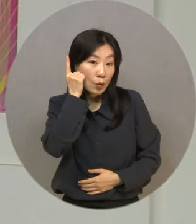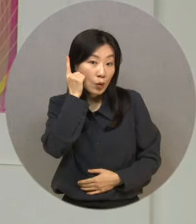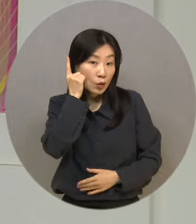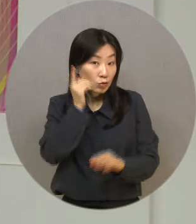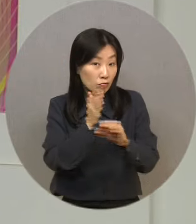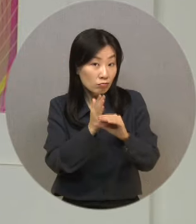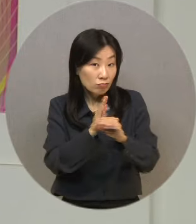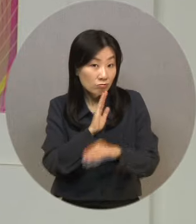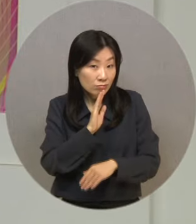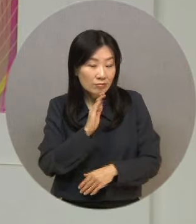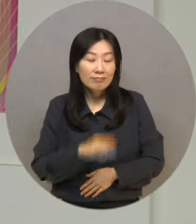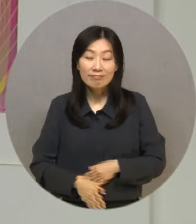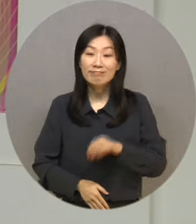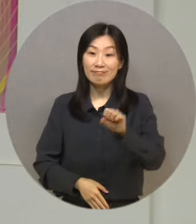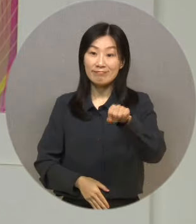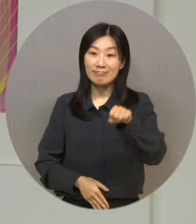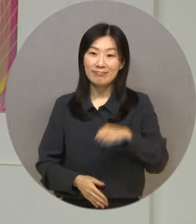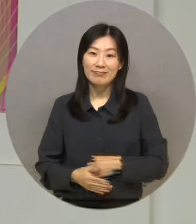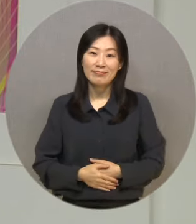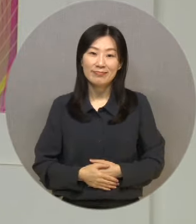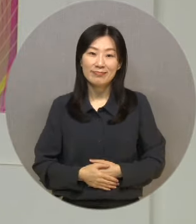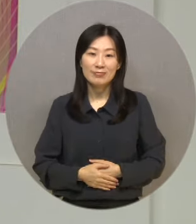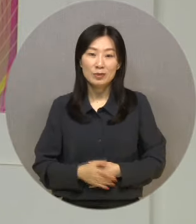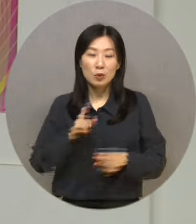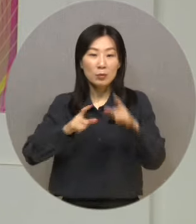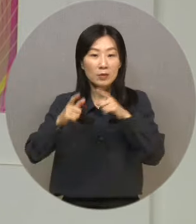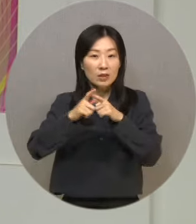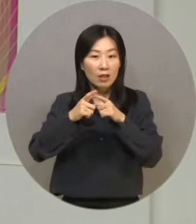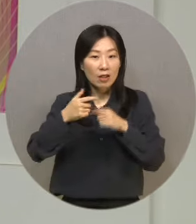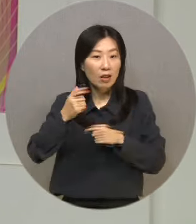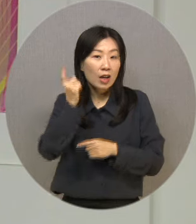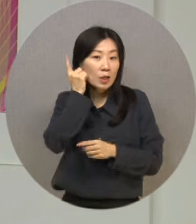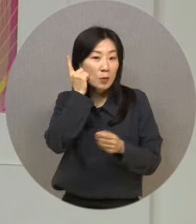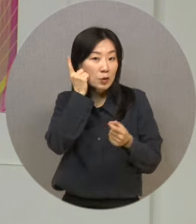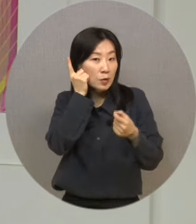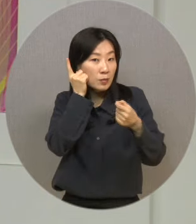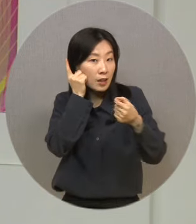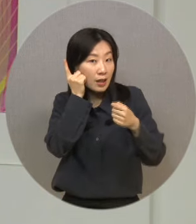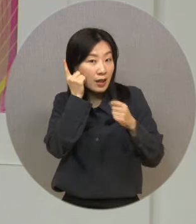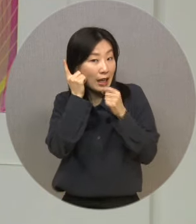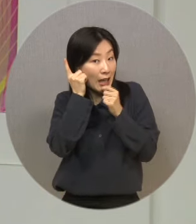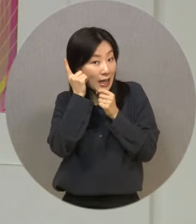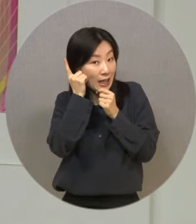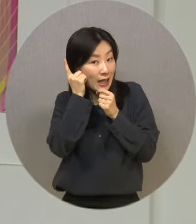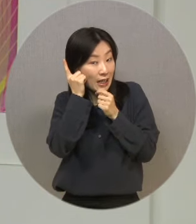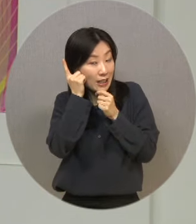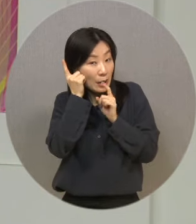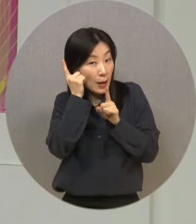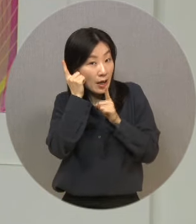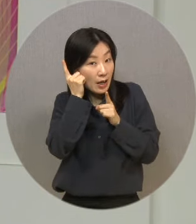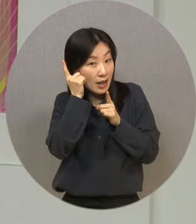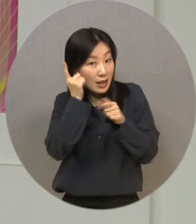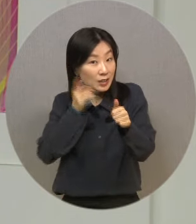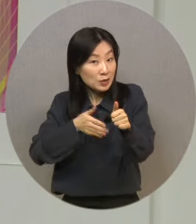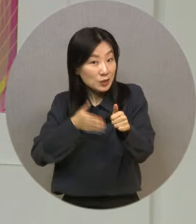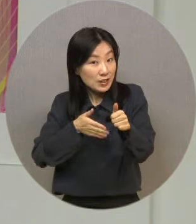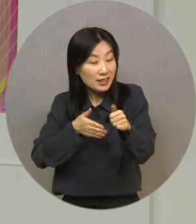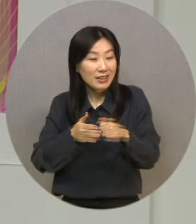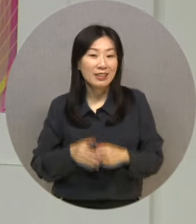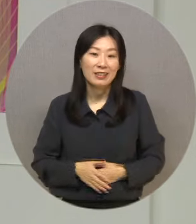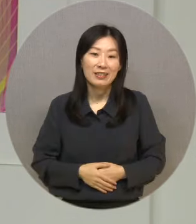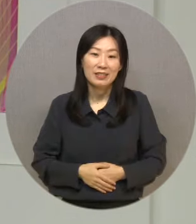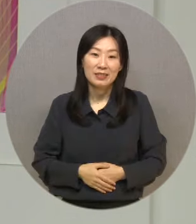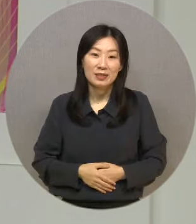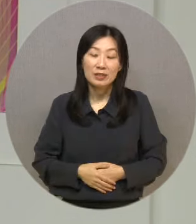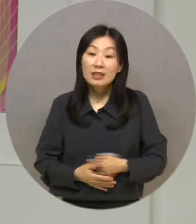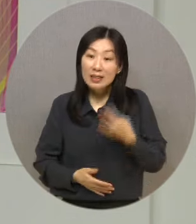계시죠? 예. 조금 가까이 말씀을 해주시겠어요? 네. 핸드폰을 좀 가까이 대고 말씀해 주세요.